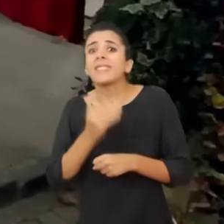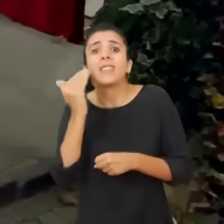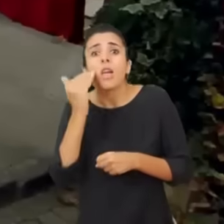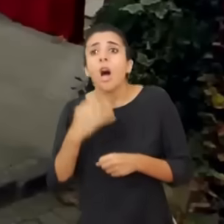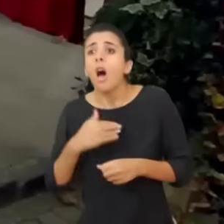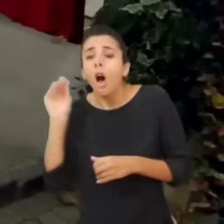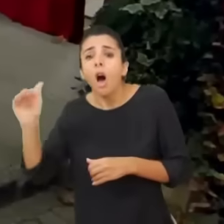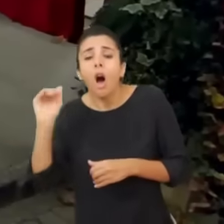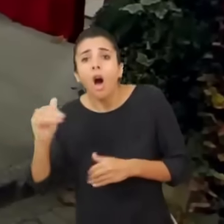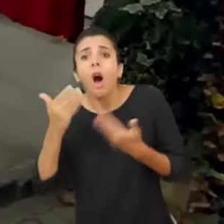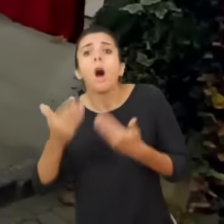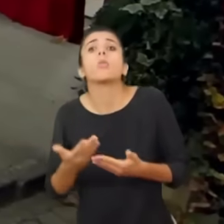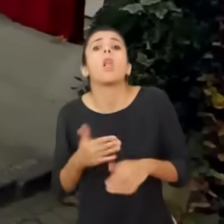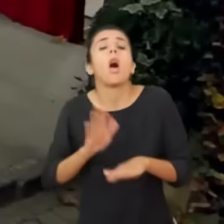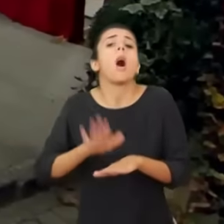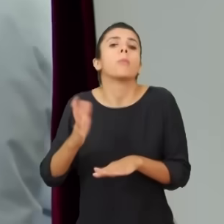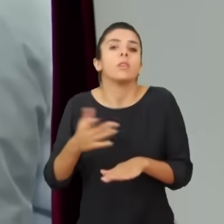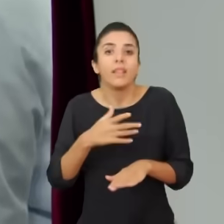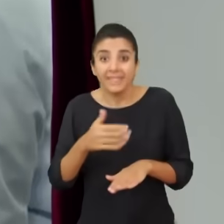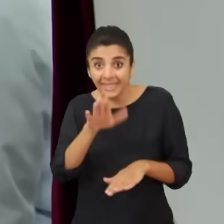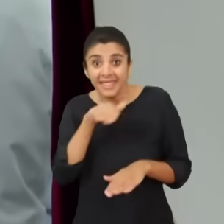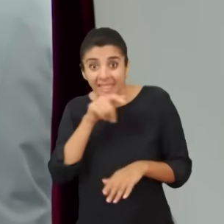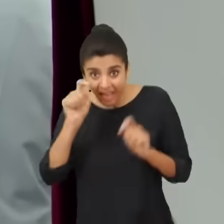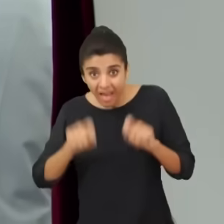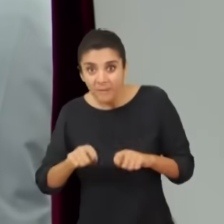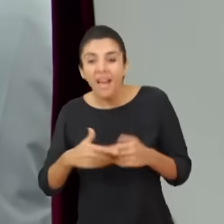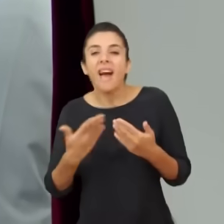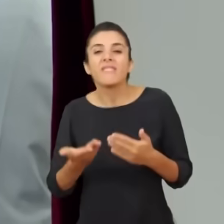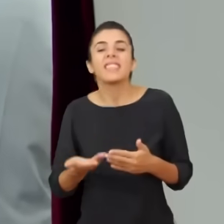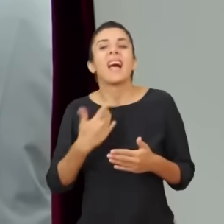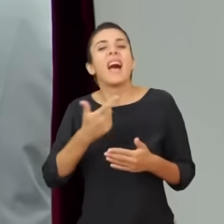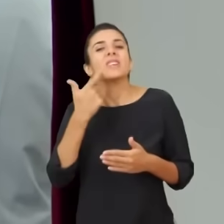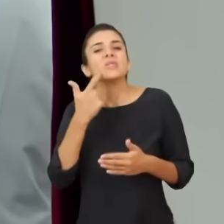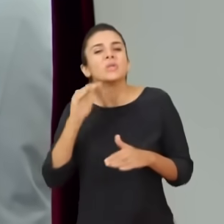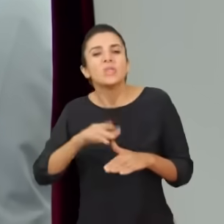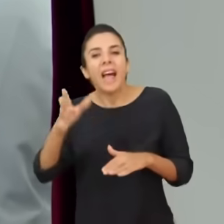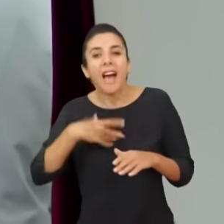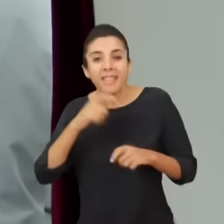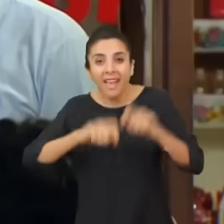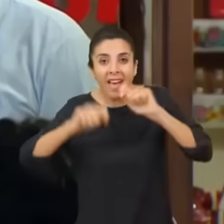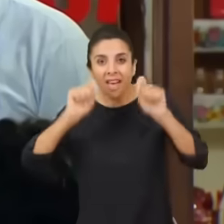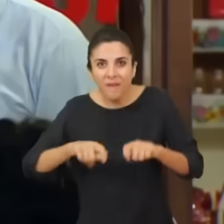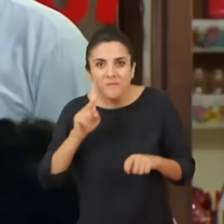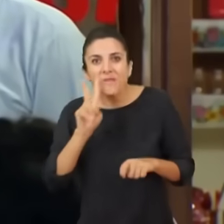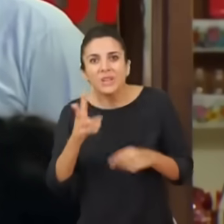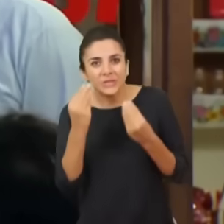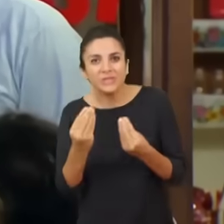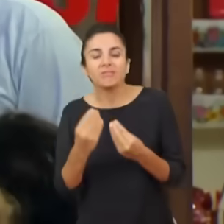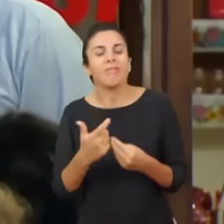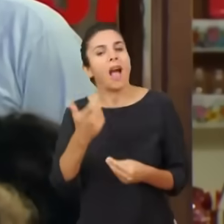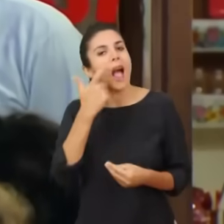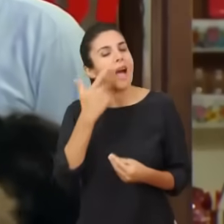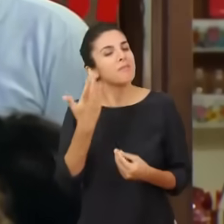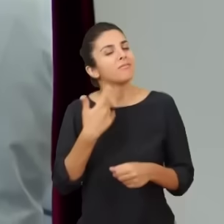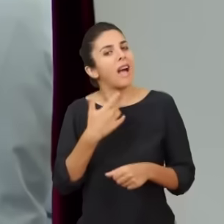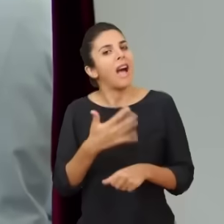için. Oğlum ne güzelmiş bunlar ya. Ha. Dedem mi yaptı bunları? He ya, bize küçükken yapar oynatırdı. Bak ne güzel değil mi? Helal olsun vallahi,